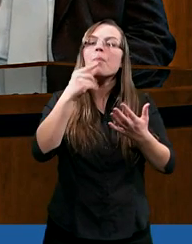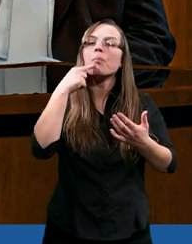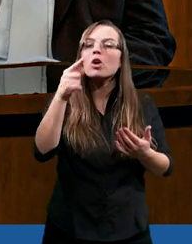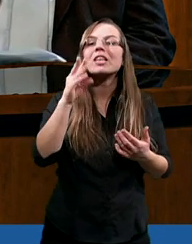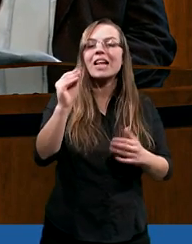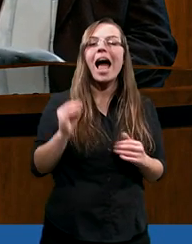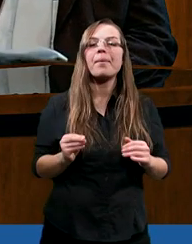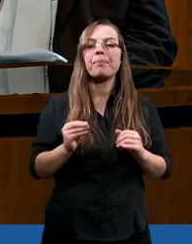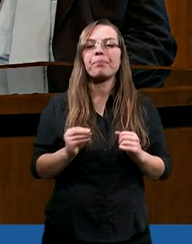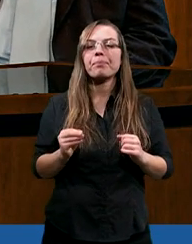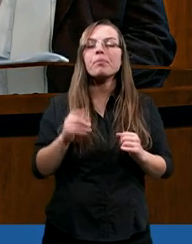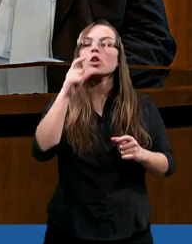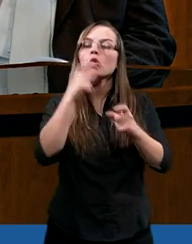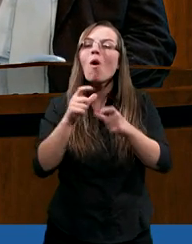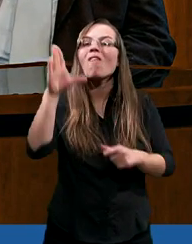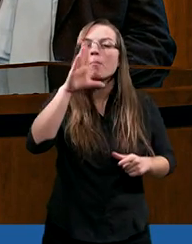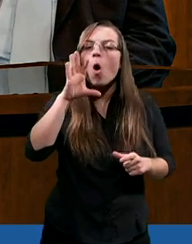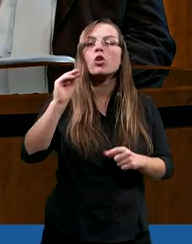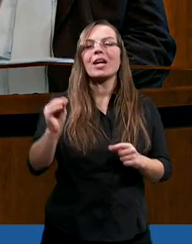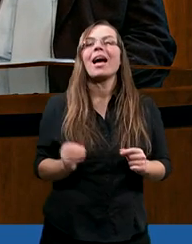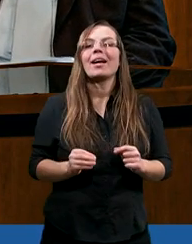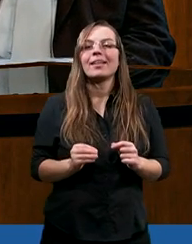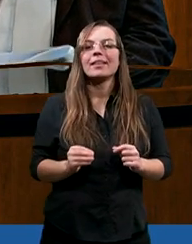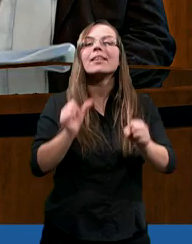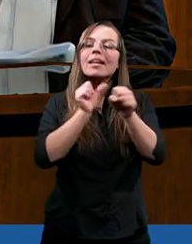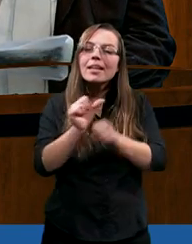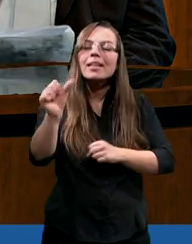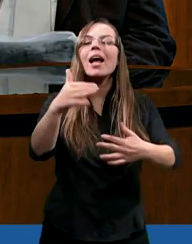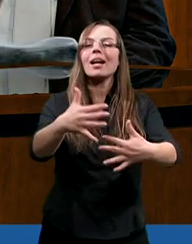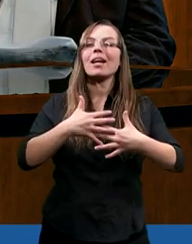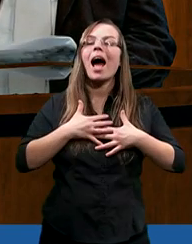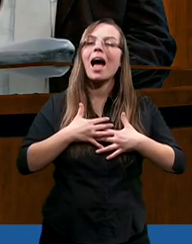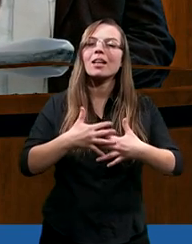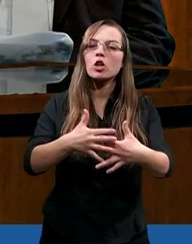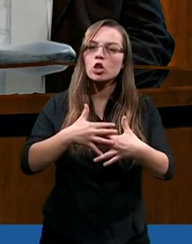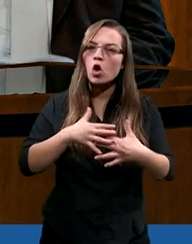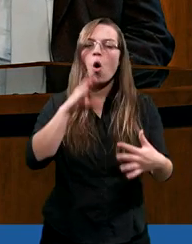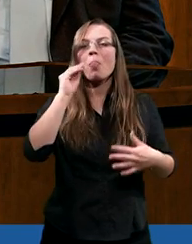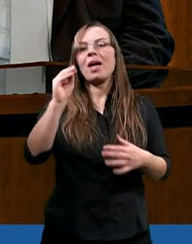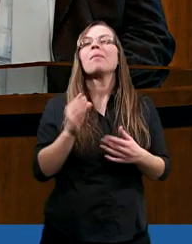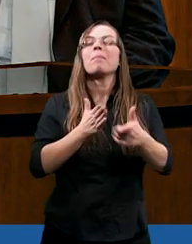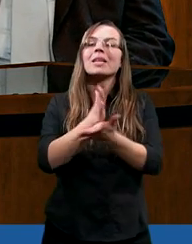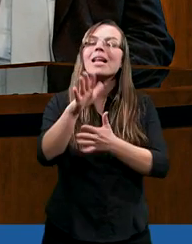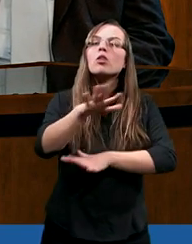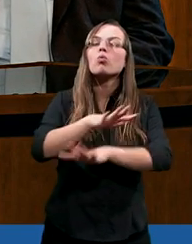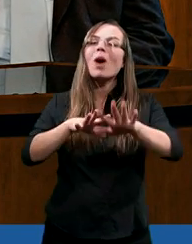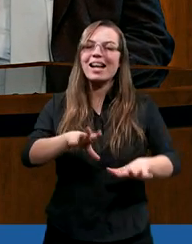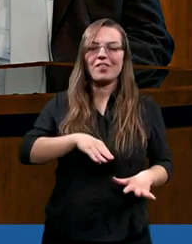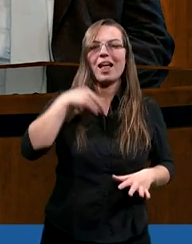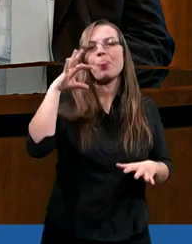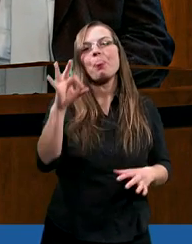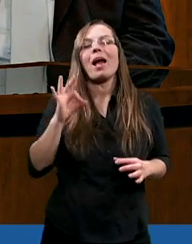że Słowo Boże jest natchnione przez Ducha Świętego.